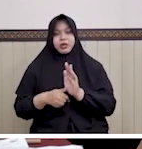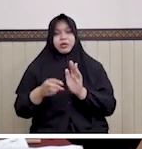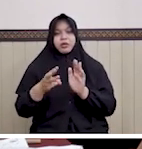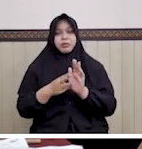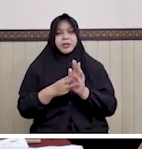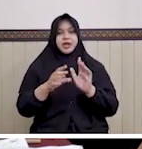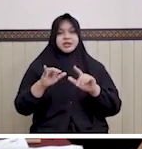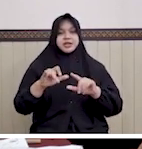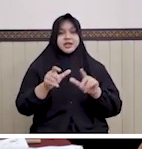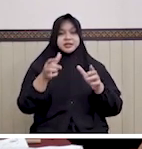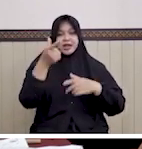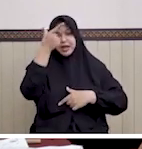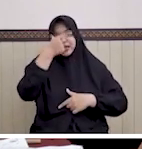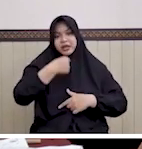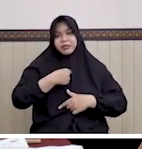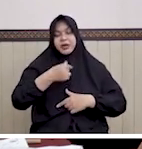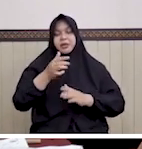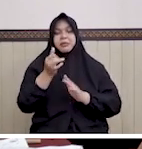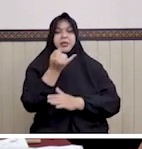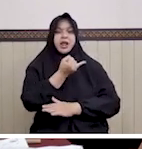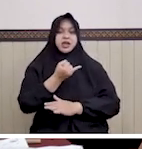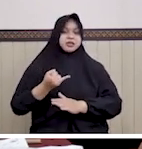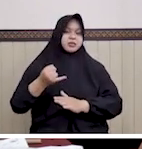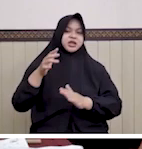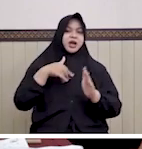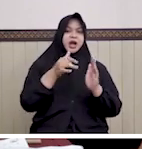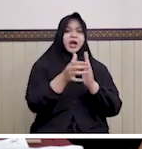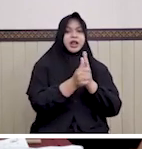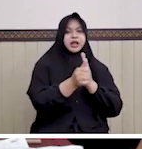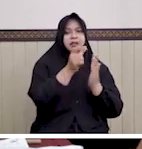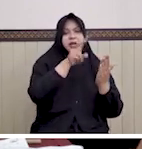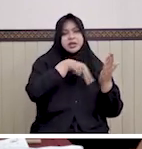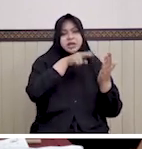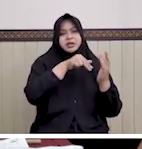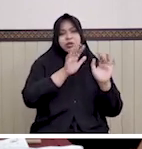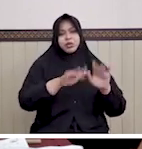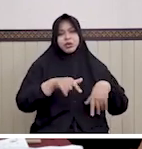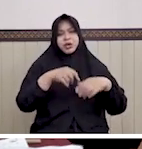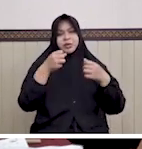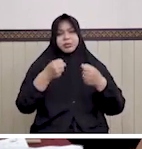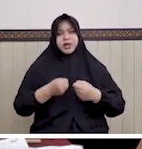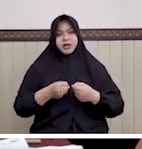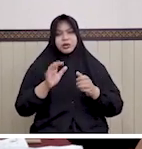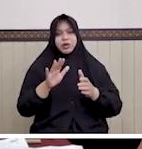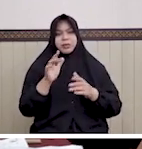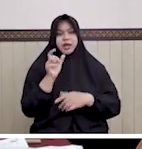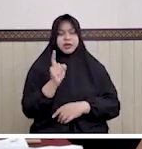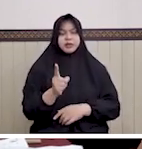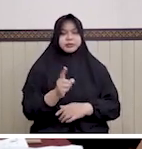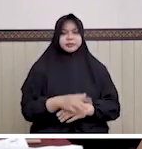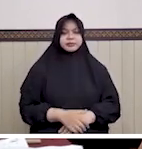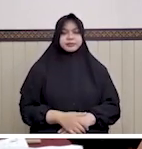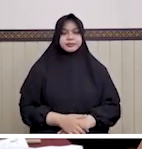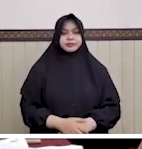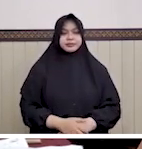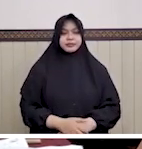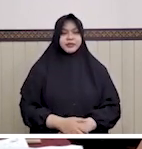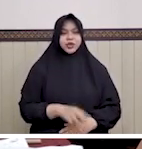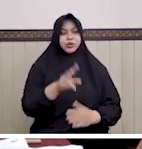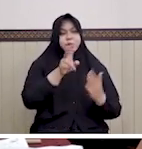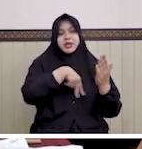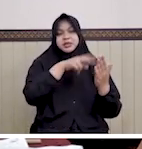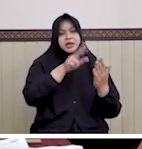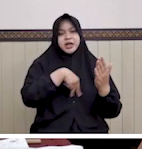males bacain aja deh kalinya Karena udah udah udah mepet dengan tahanan yang apa Jaksa hahaha udah